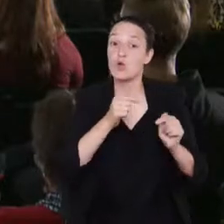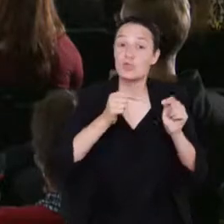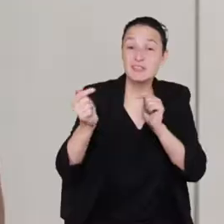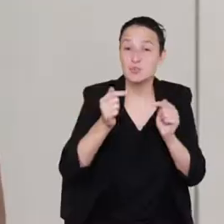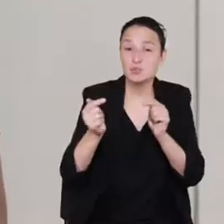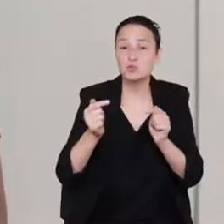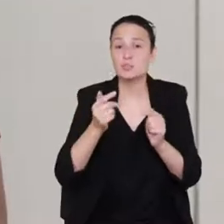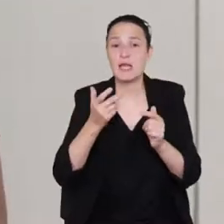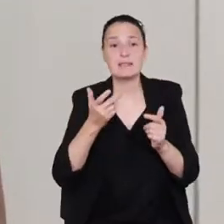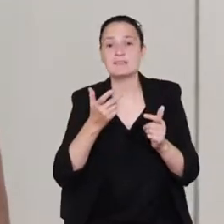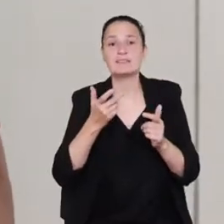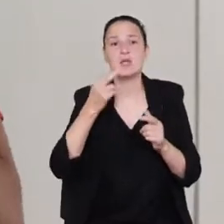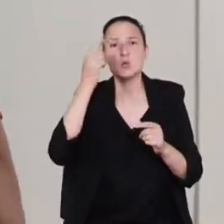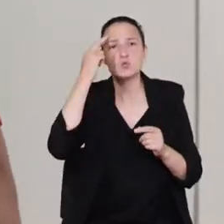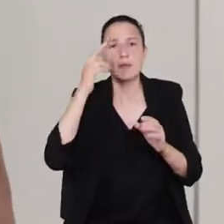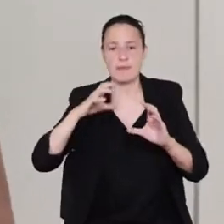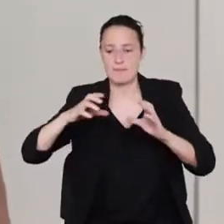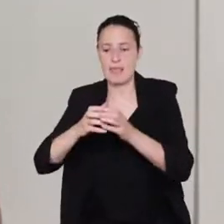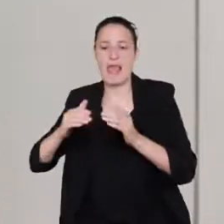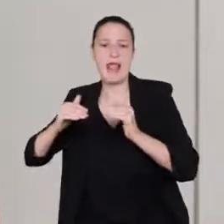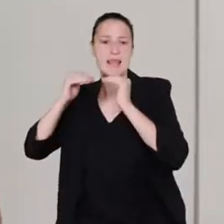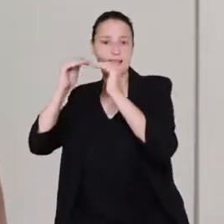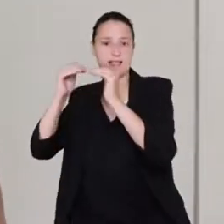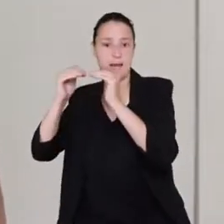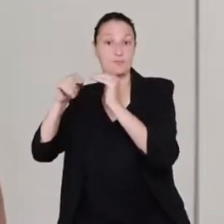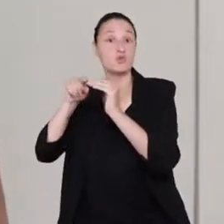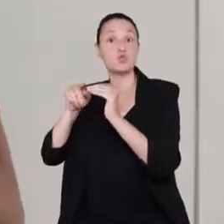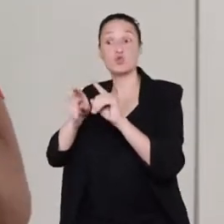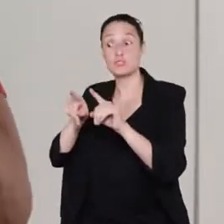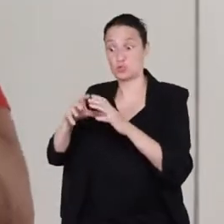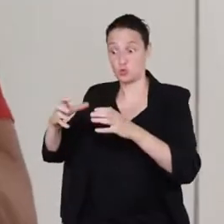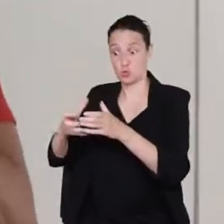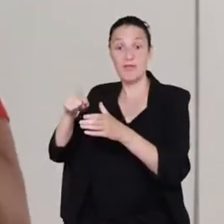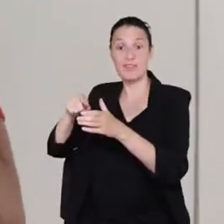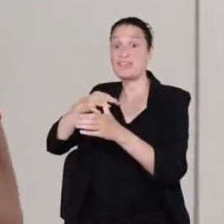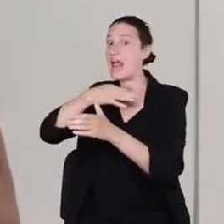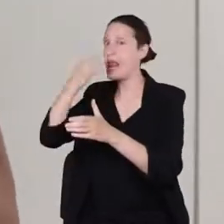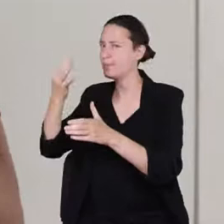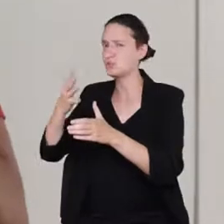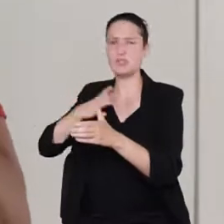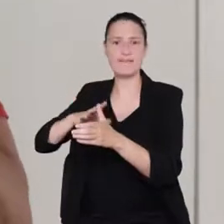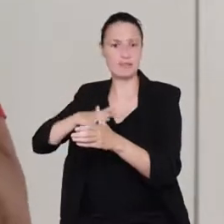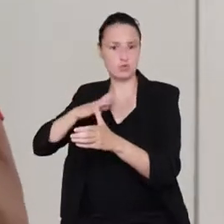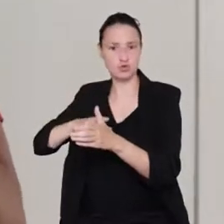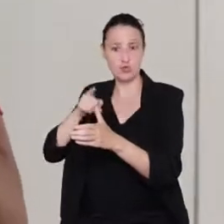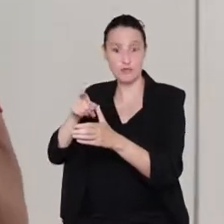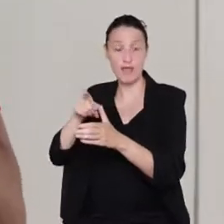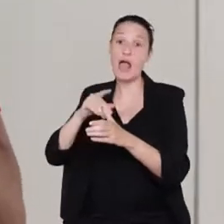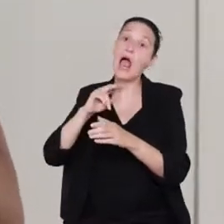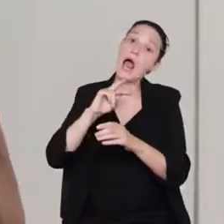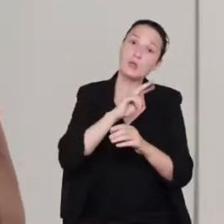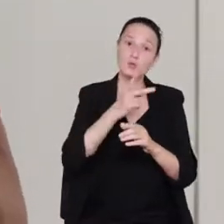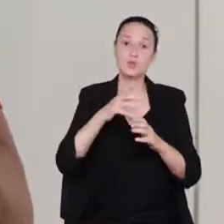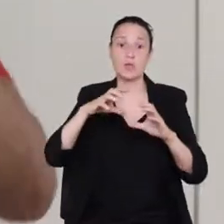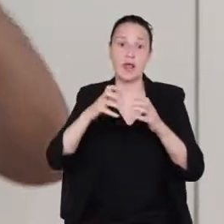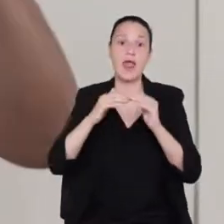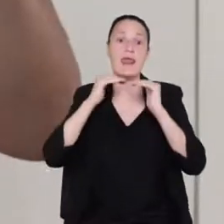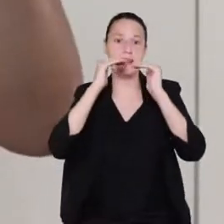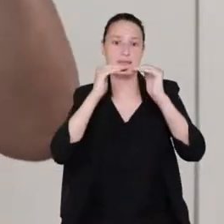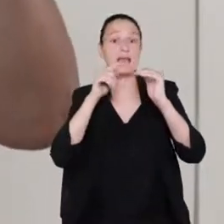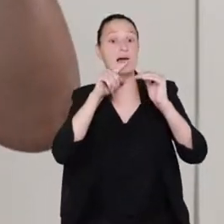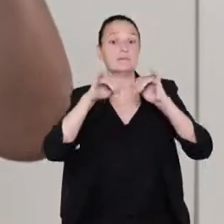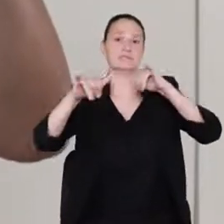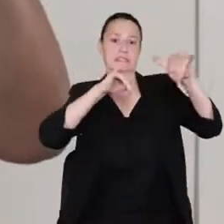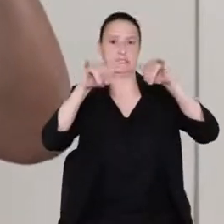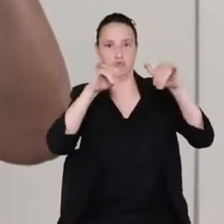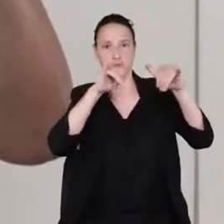dwa rozumienia słowa elita. Jedno elita jako ludzie najlepsi, najbardziej wartościowi, a druga jako elita w charakterze funkcjonalnym, czyli po prostu